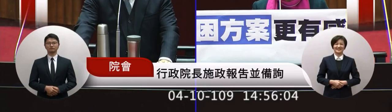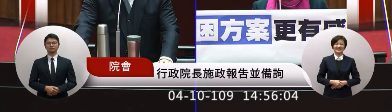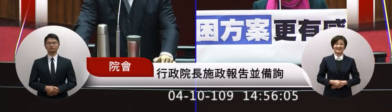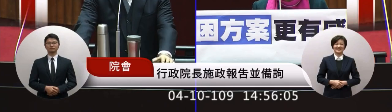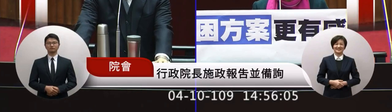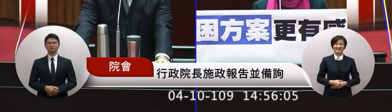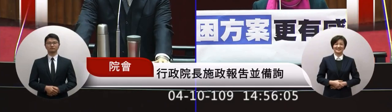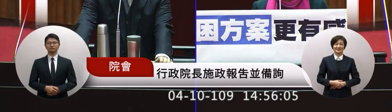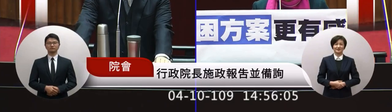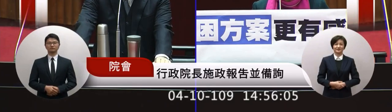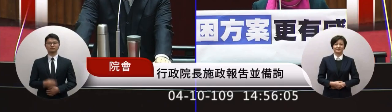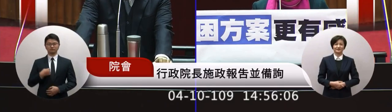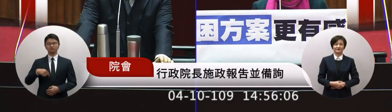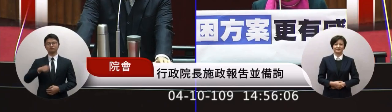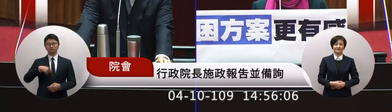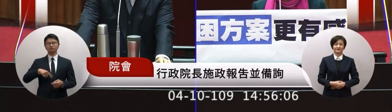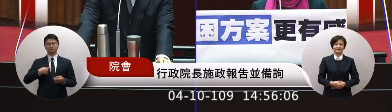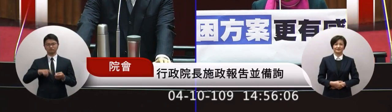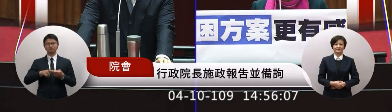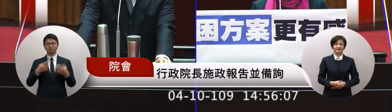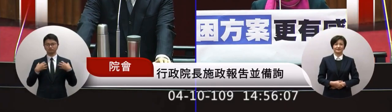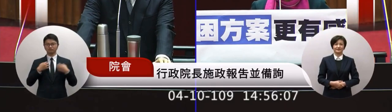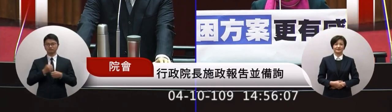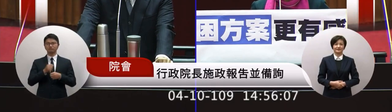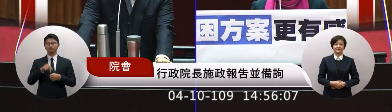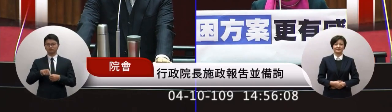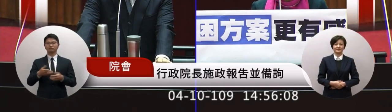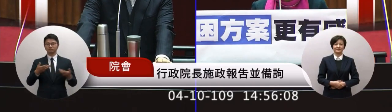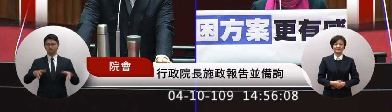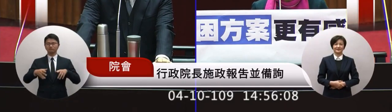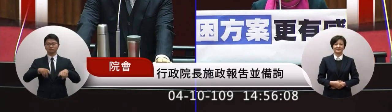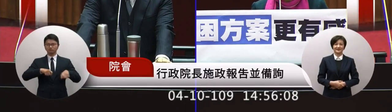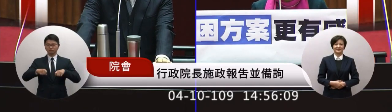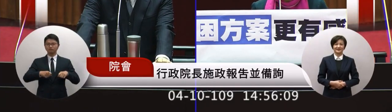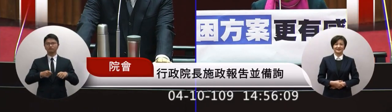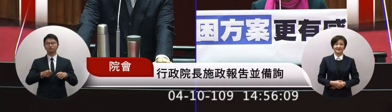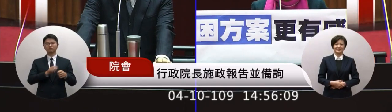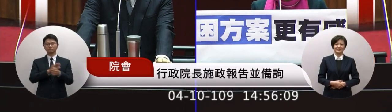障啊，我应该做很多事情呢。